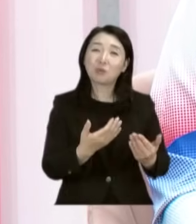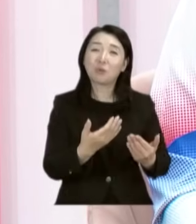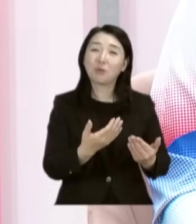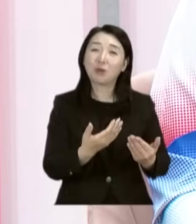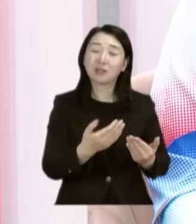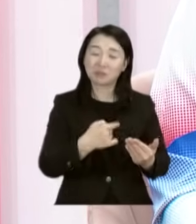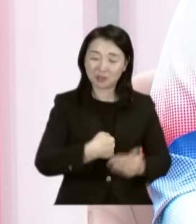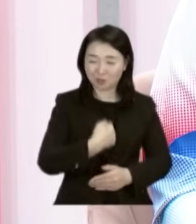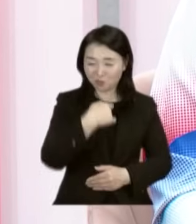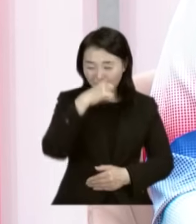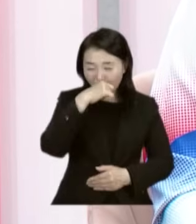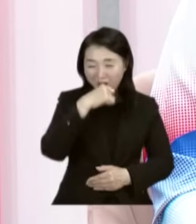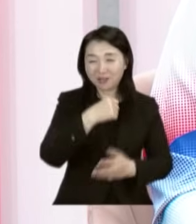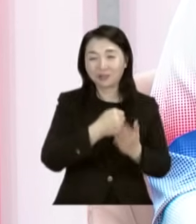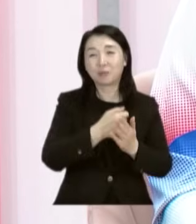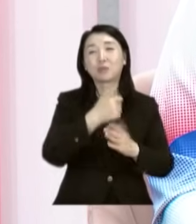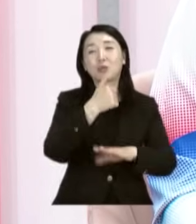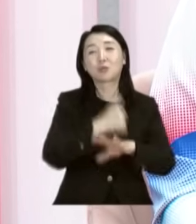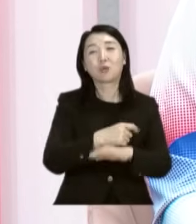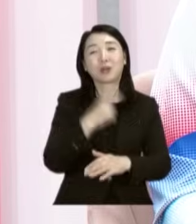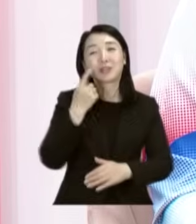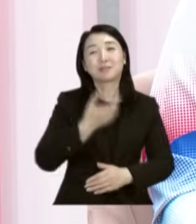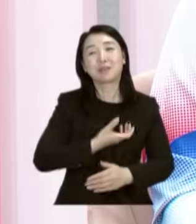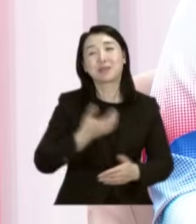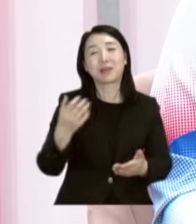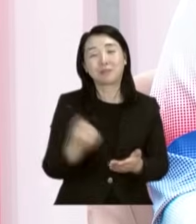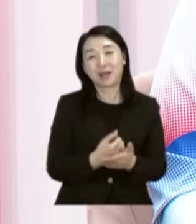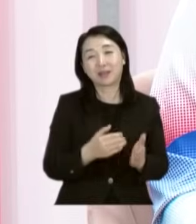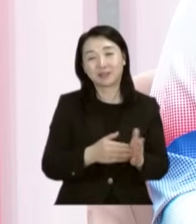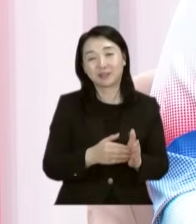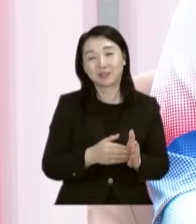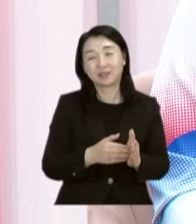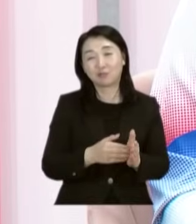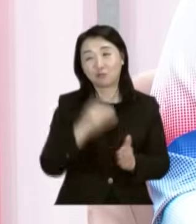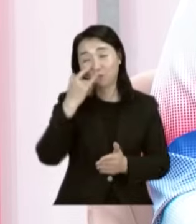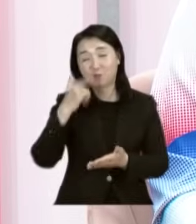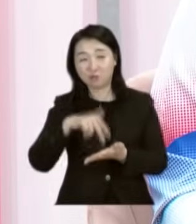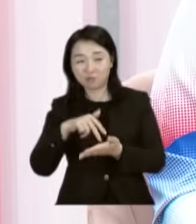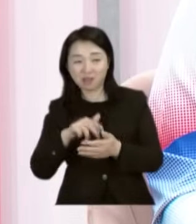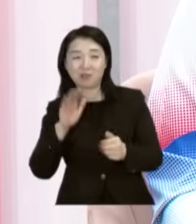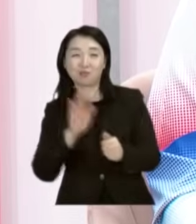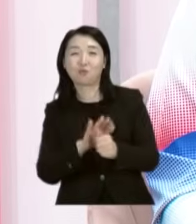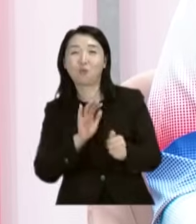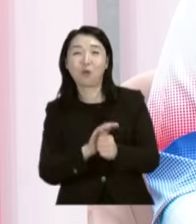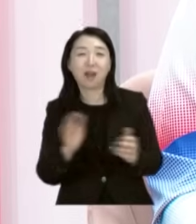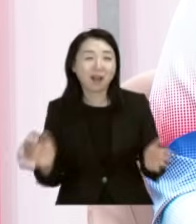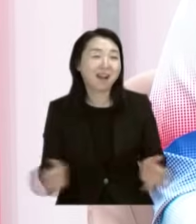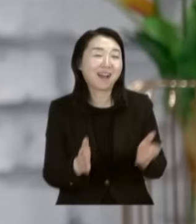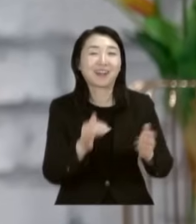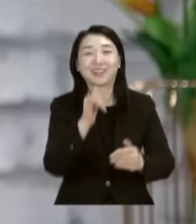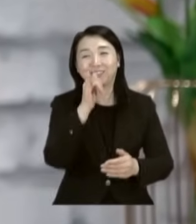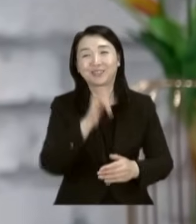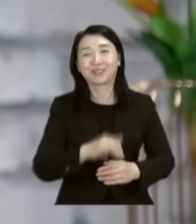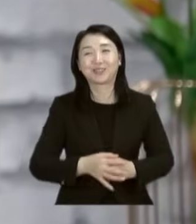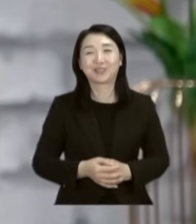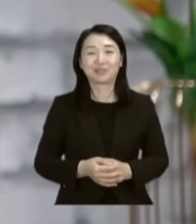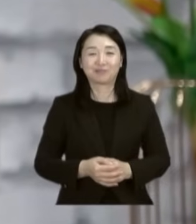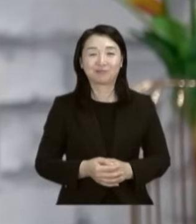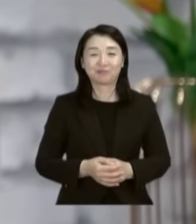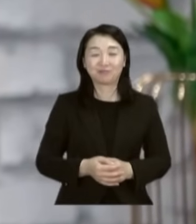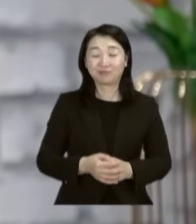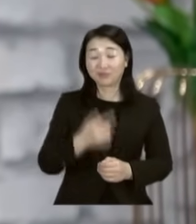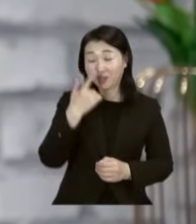좋으니까 이제 저런 거까지 냈으니까 우리로서는 이제 적극적으로 이제 격려를 해야죠 아버님도